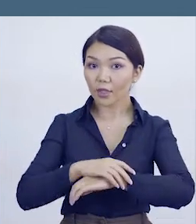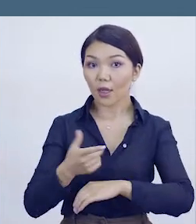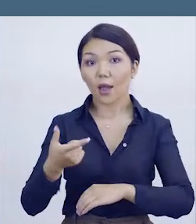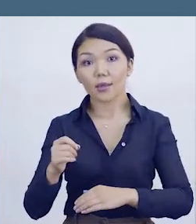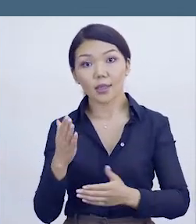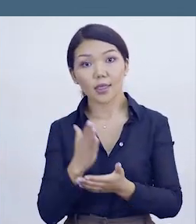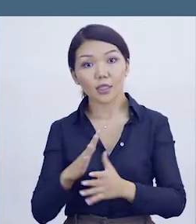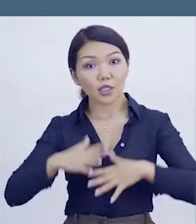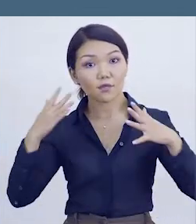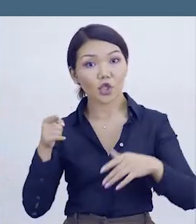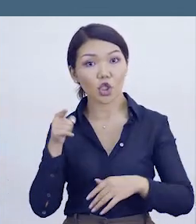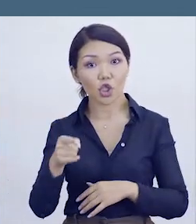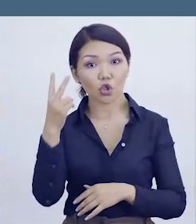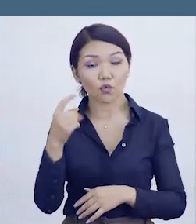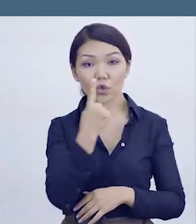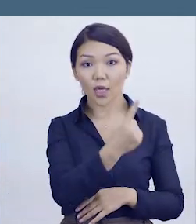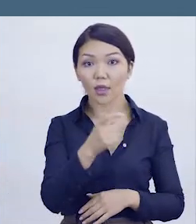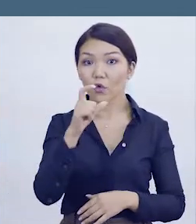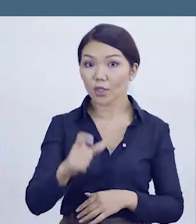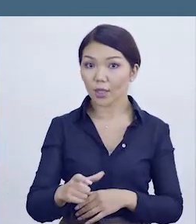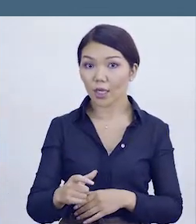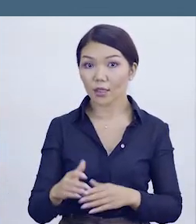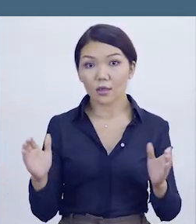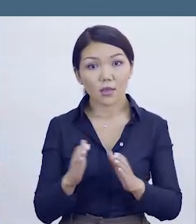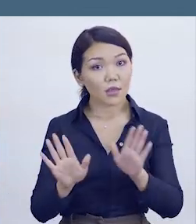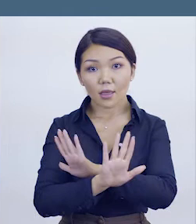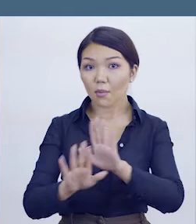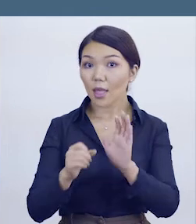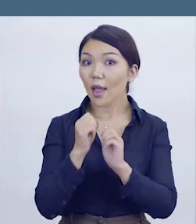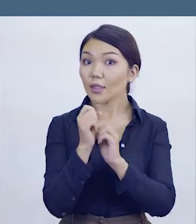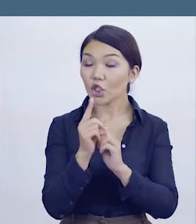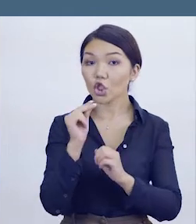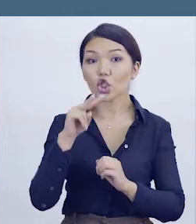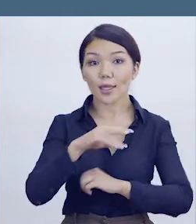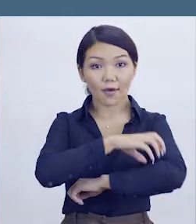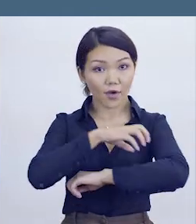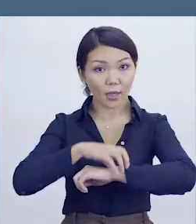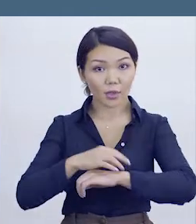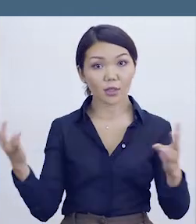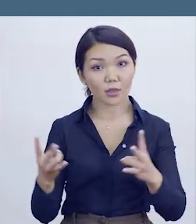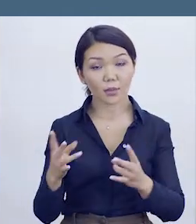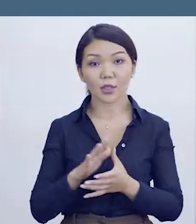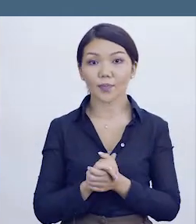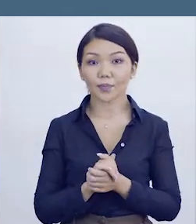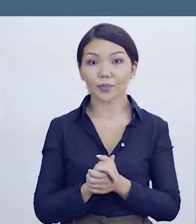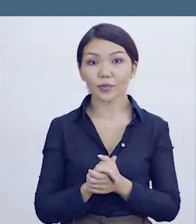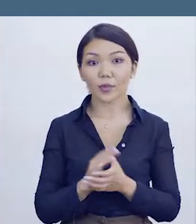от 501 до 1200 должно быть не менее 9 членов комиссии, а на участках, где голосуют